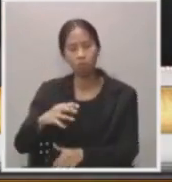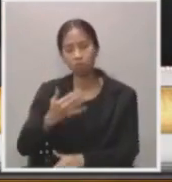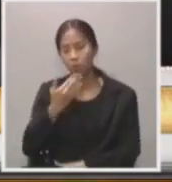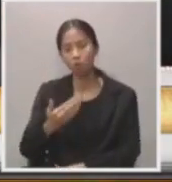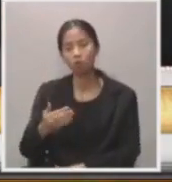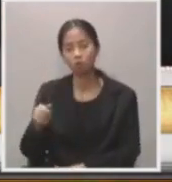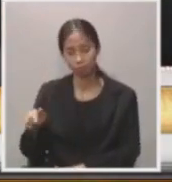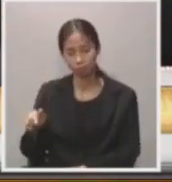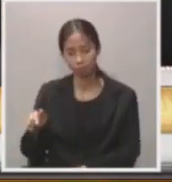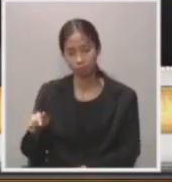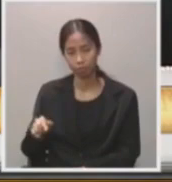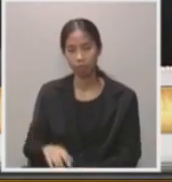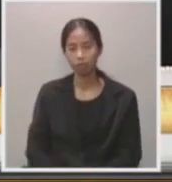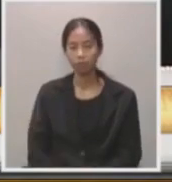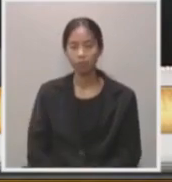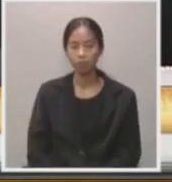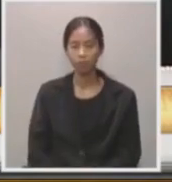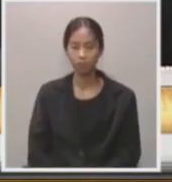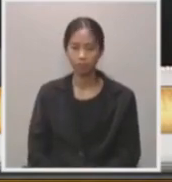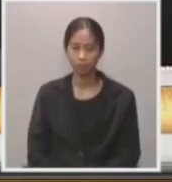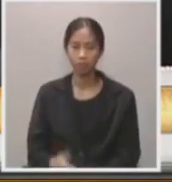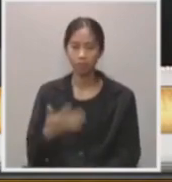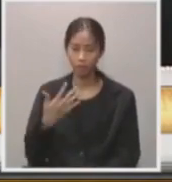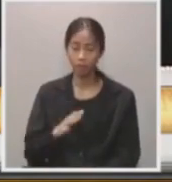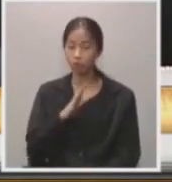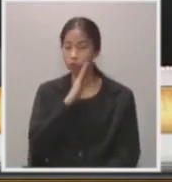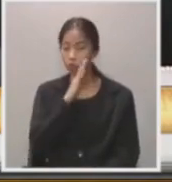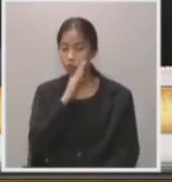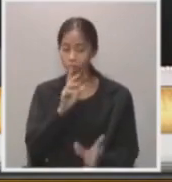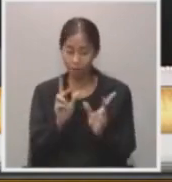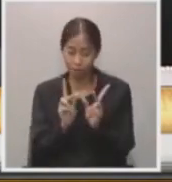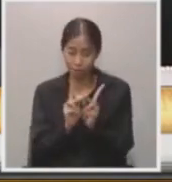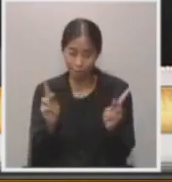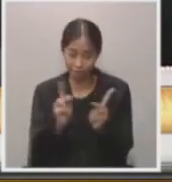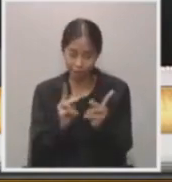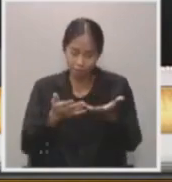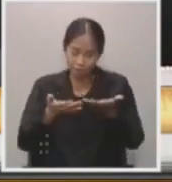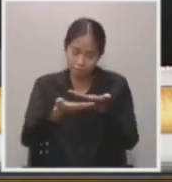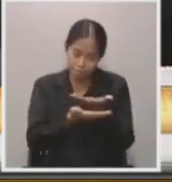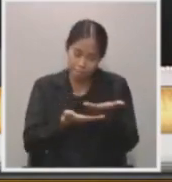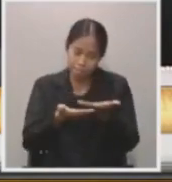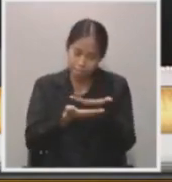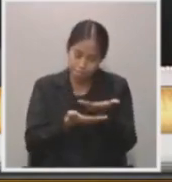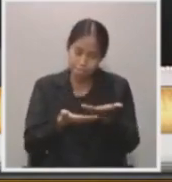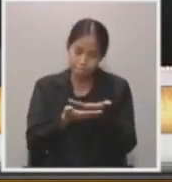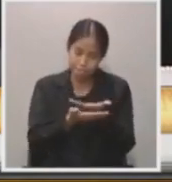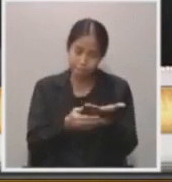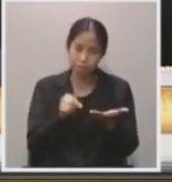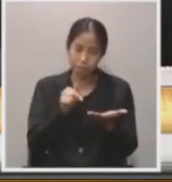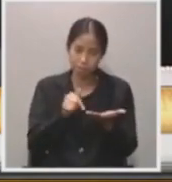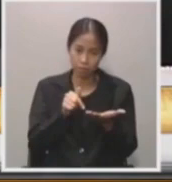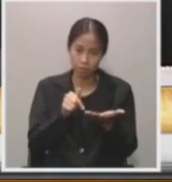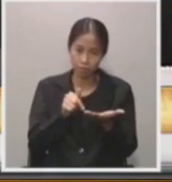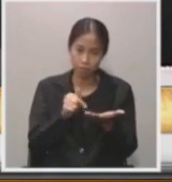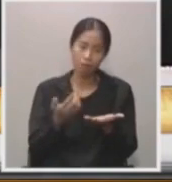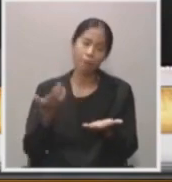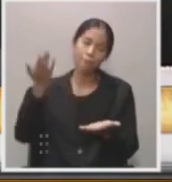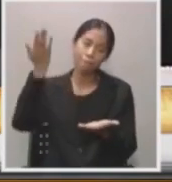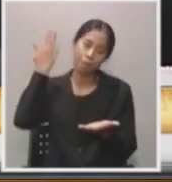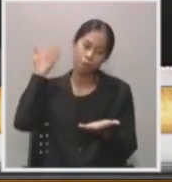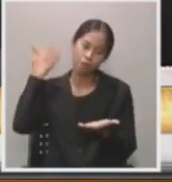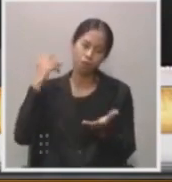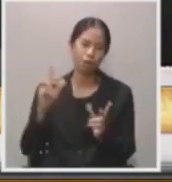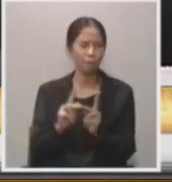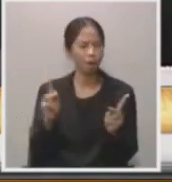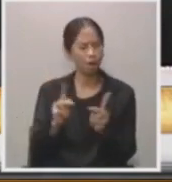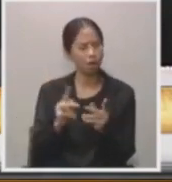มาเพราะฉะนั้นเวลามีคณะกรรมการที่จะมาพิจารณาสิ่งเหล่านี้กรรมธิการในยุคสมัยนั้นผมจำ